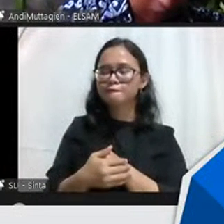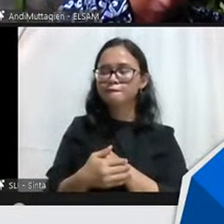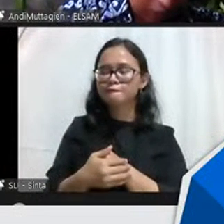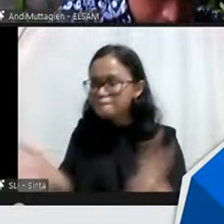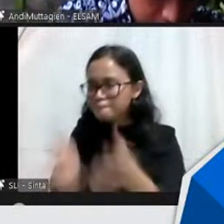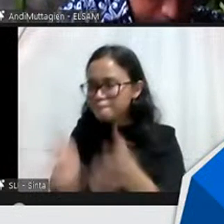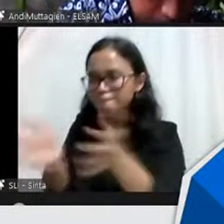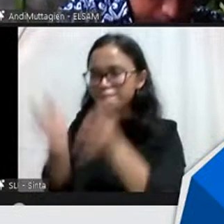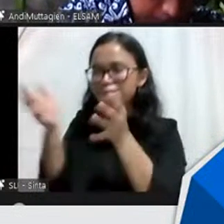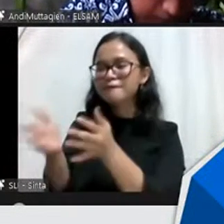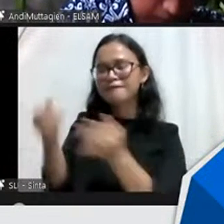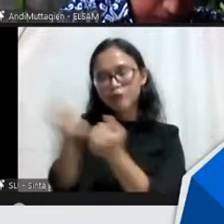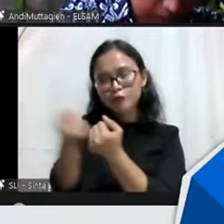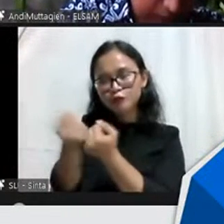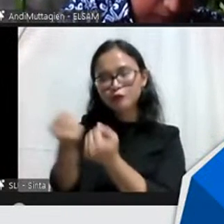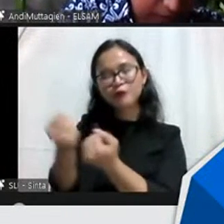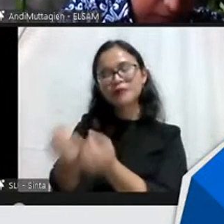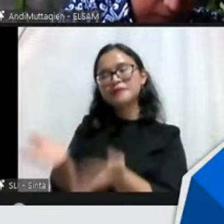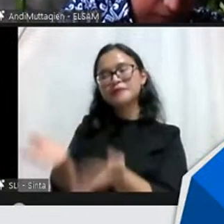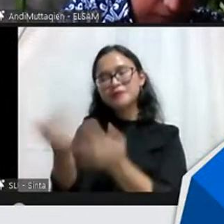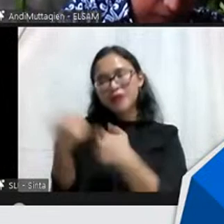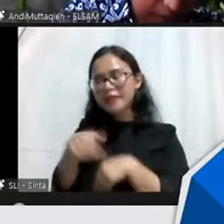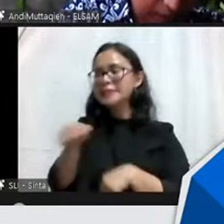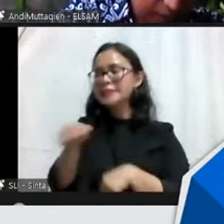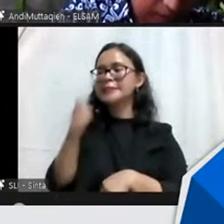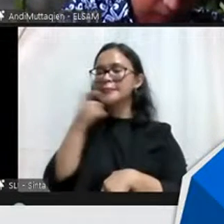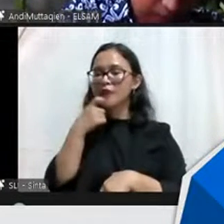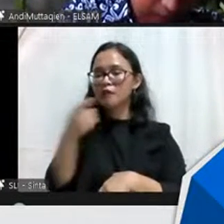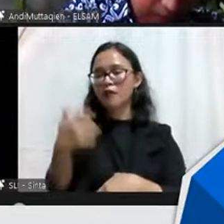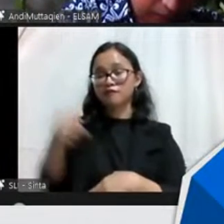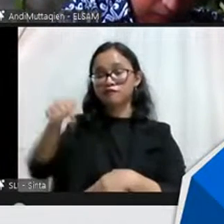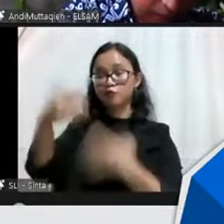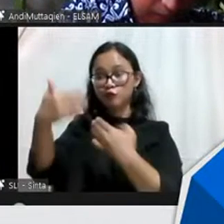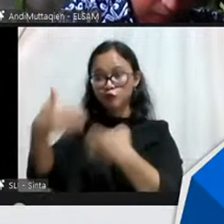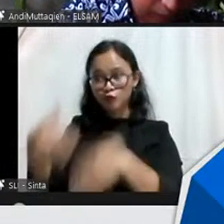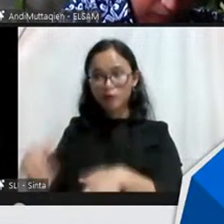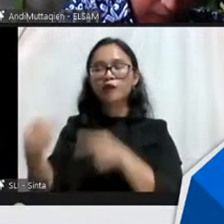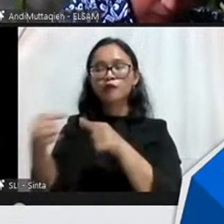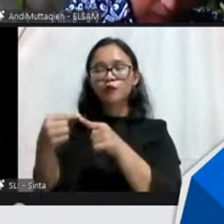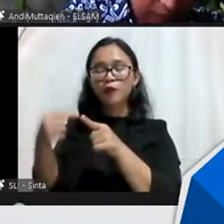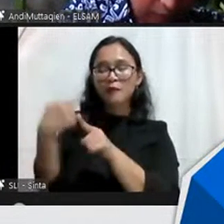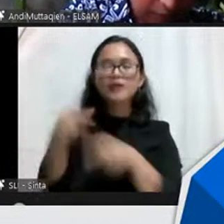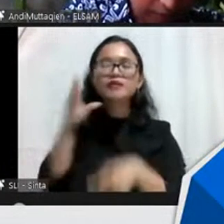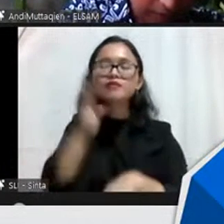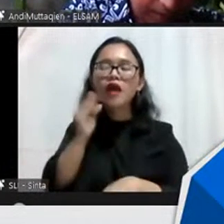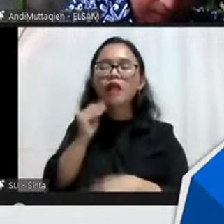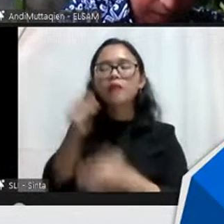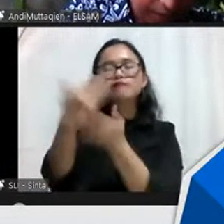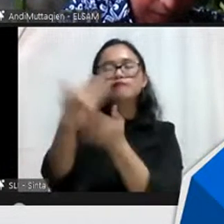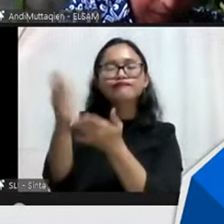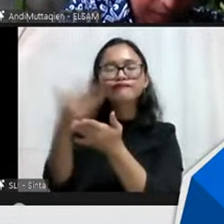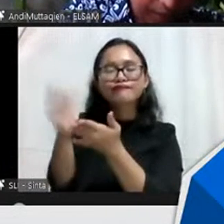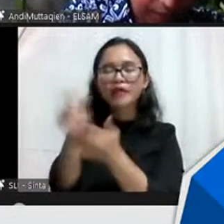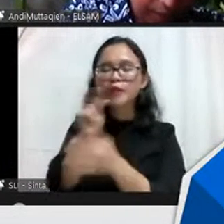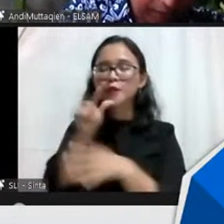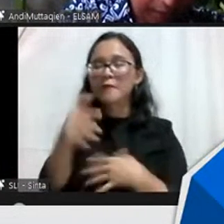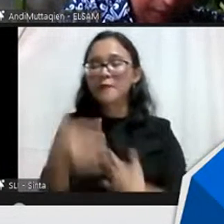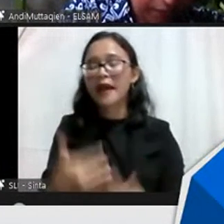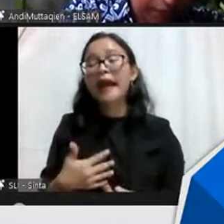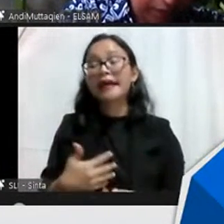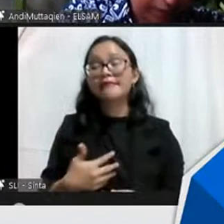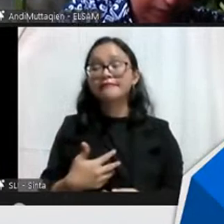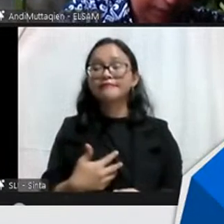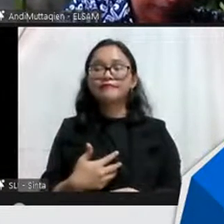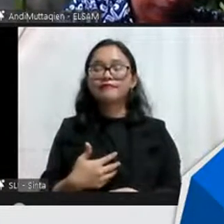untuk membangun hubungan yang sudah ada dan juga berbagi pengalaman untuk melihat bagaimana mereka bisa